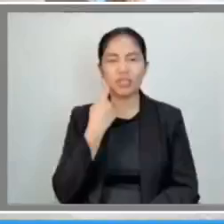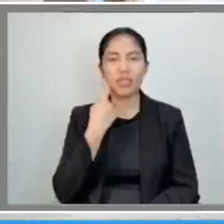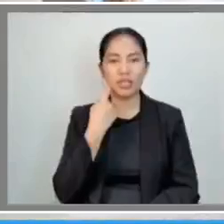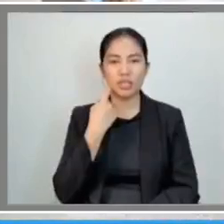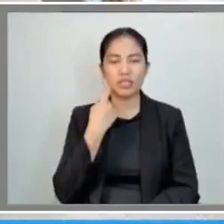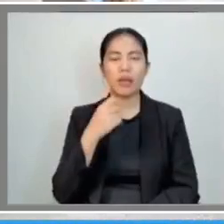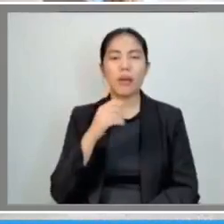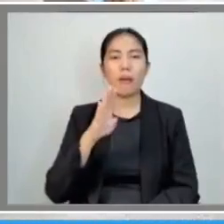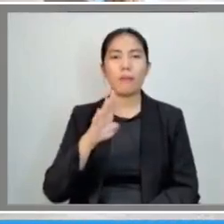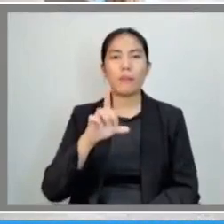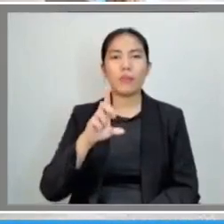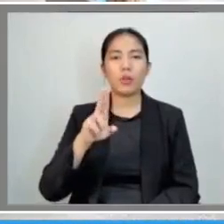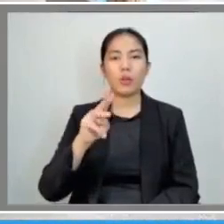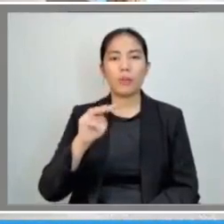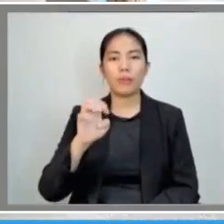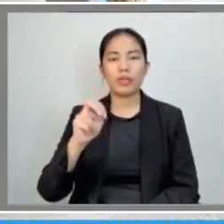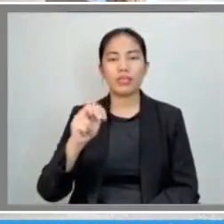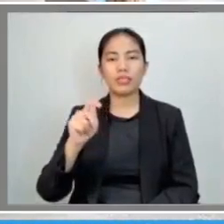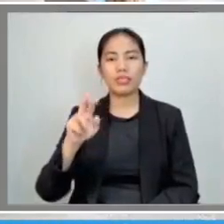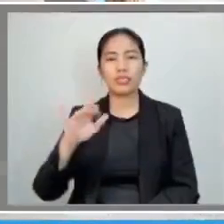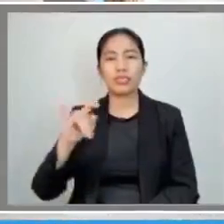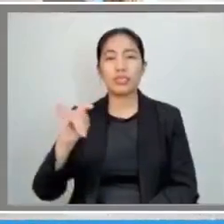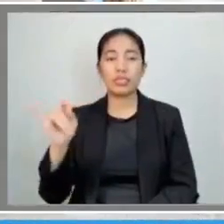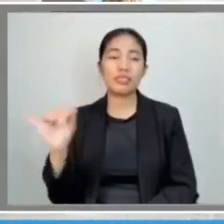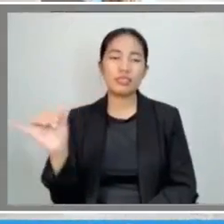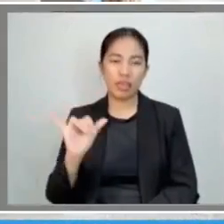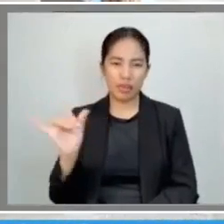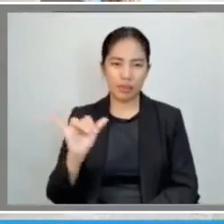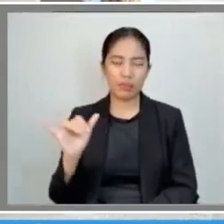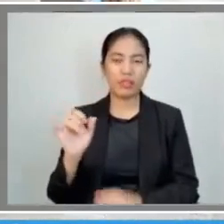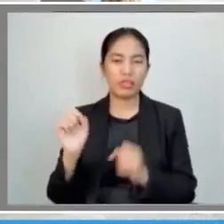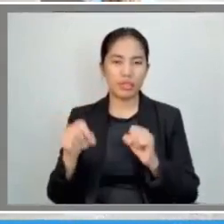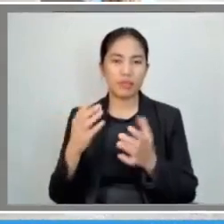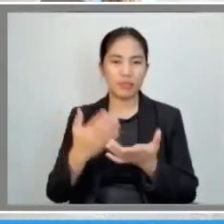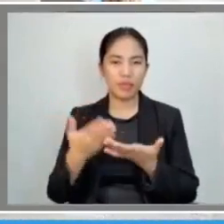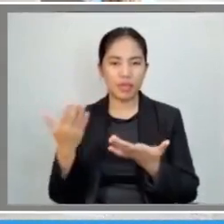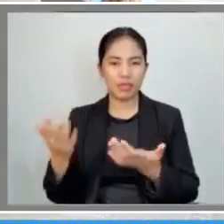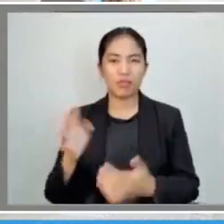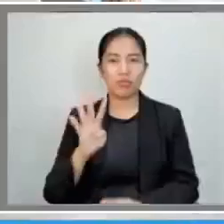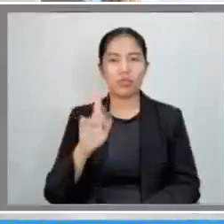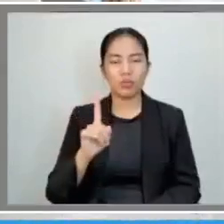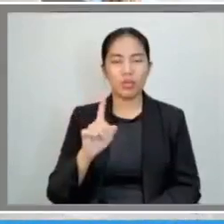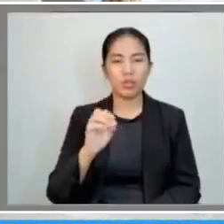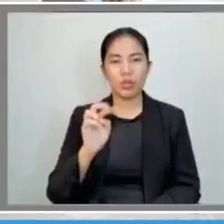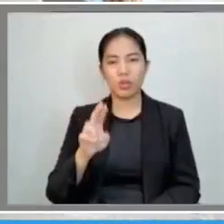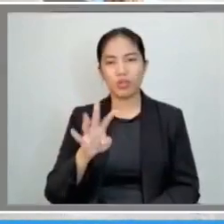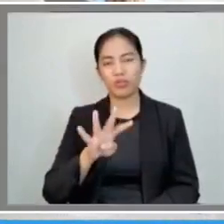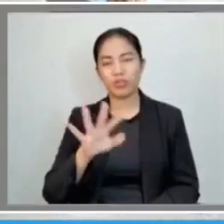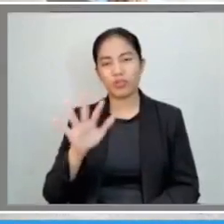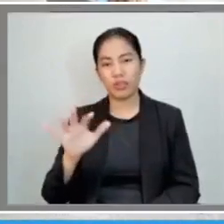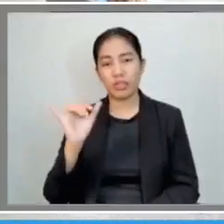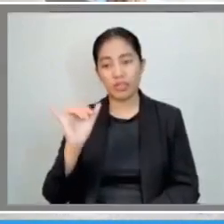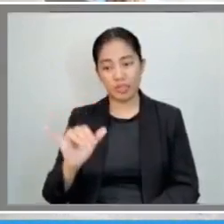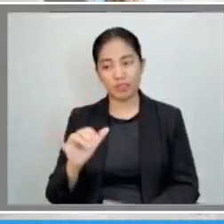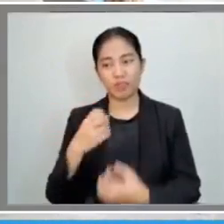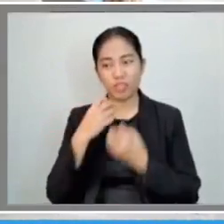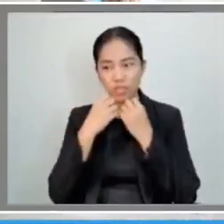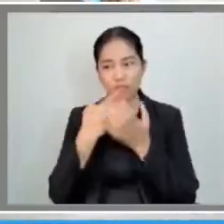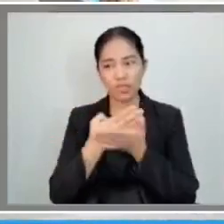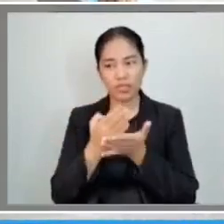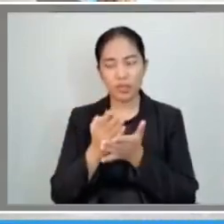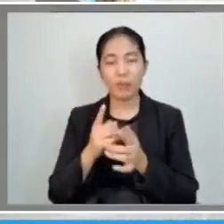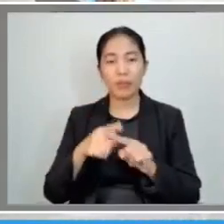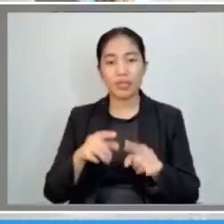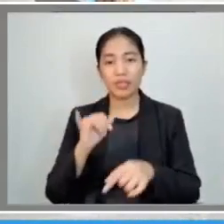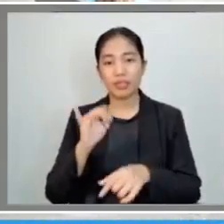ganun din ang siste. Meron at meron ka pa rin mabibiling 41 at 45 kung yun ang kaya ng budget mo. Pero kung kaya mo ng medyo fancy-fancy,